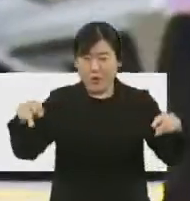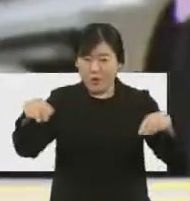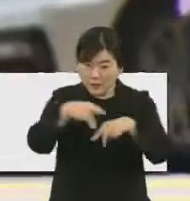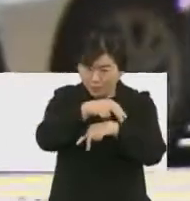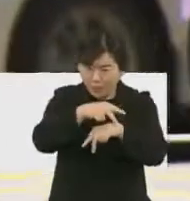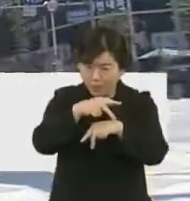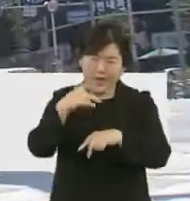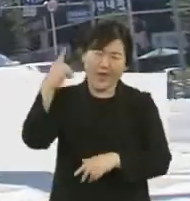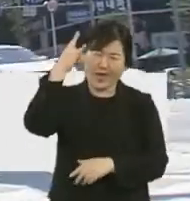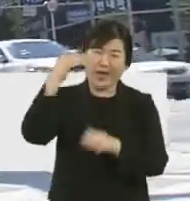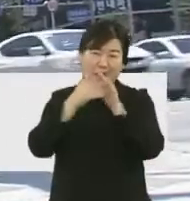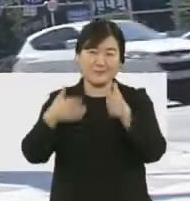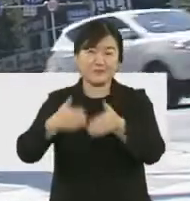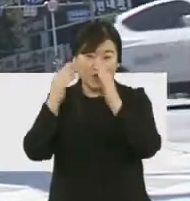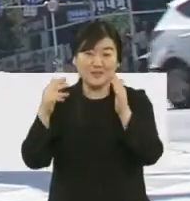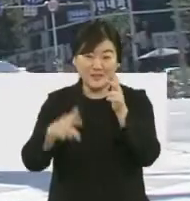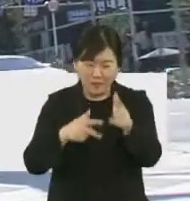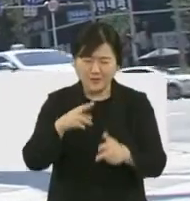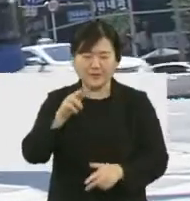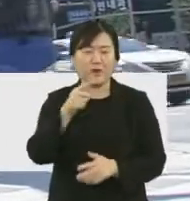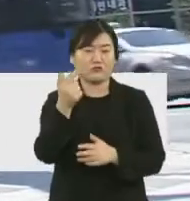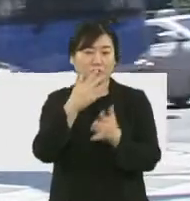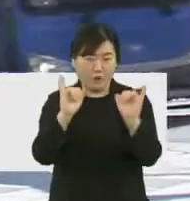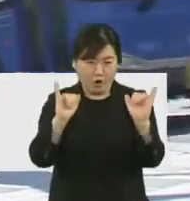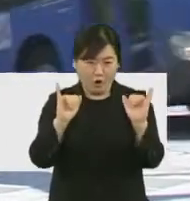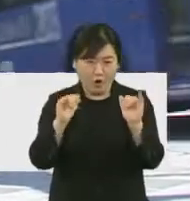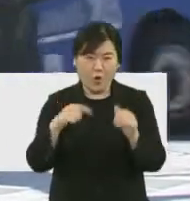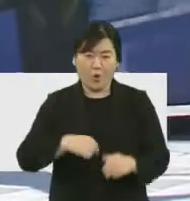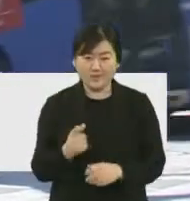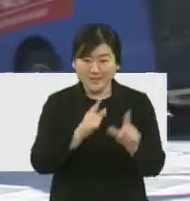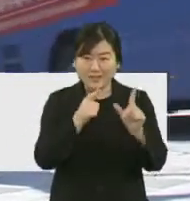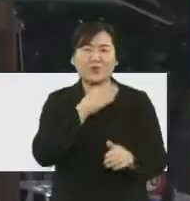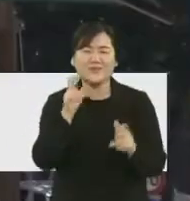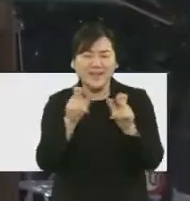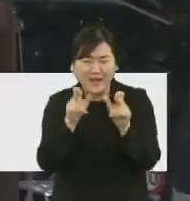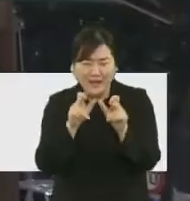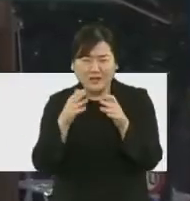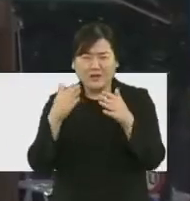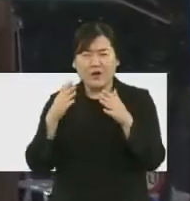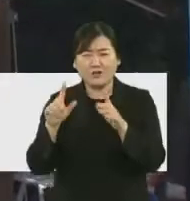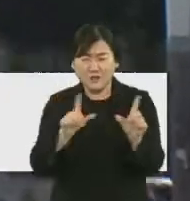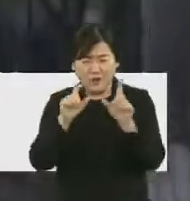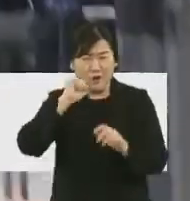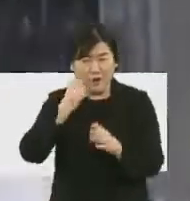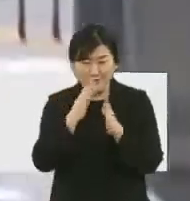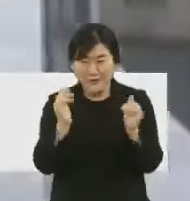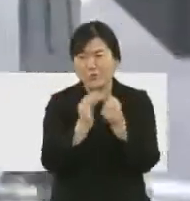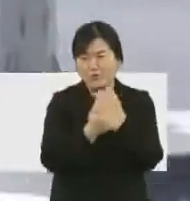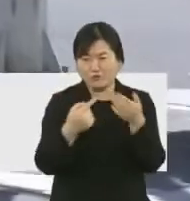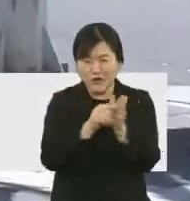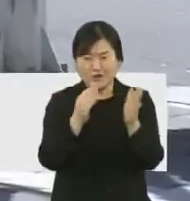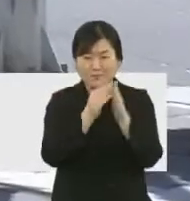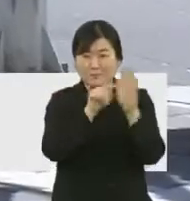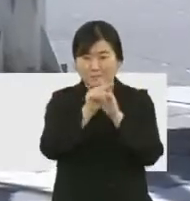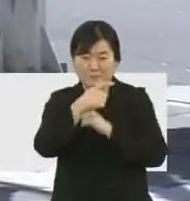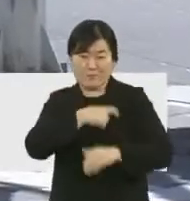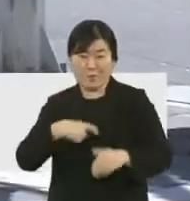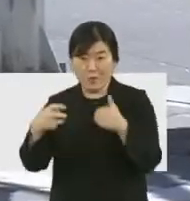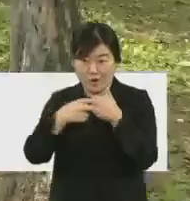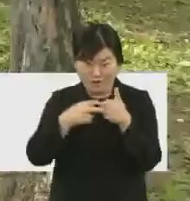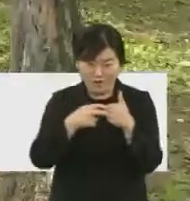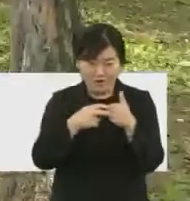그늘막 설치 사업을 벌이고 3만 6000여 명에 이르는 독거노인과 장애인 등 취약계층 보호를 위해 방문 보건 이력과